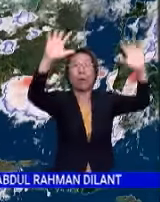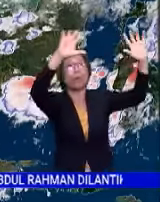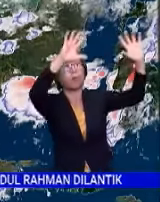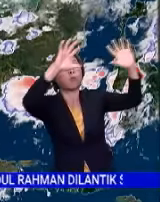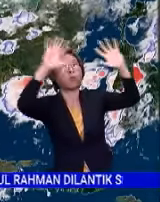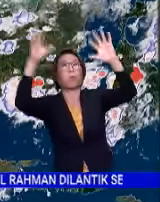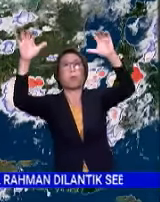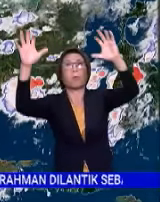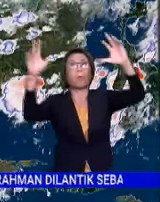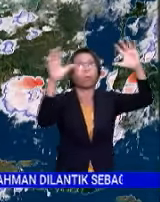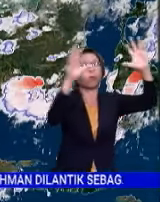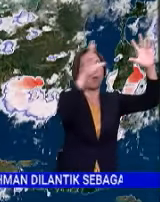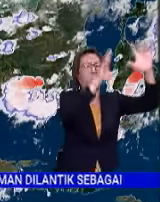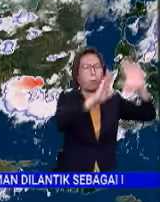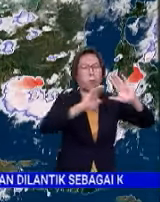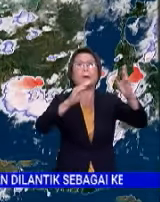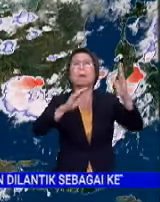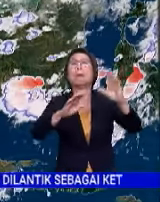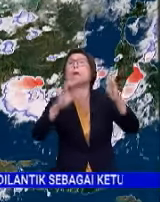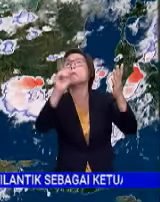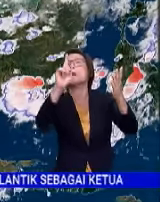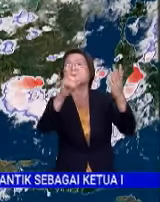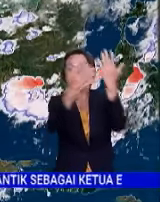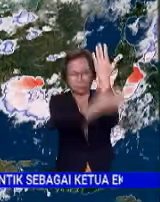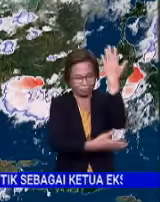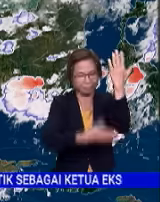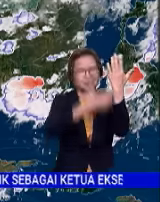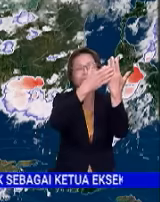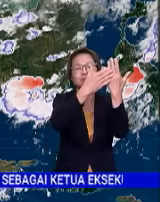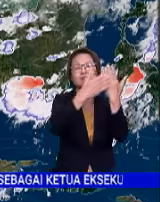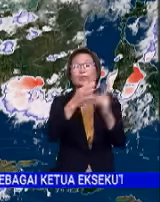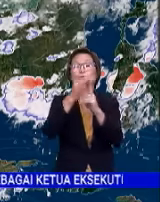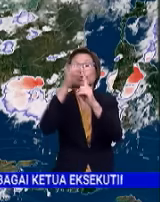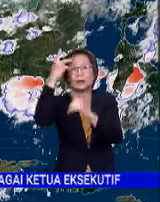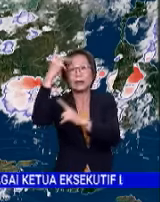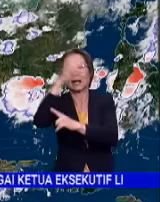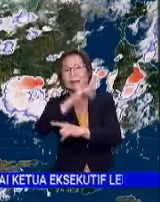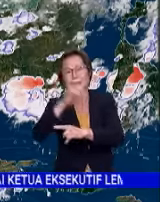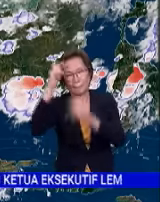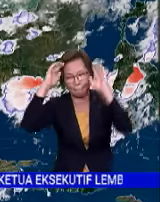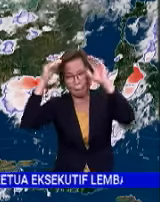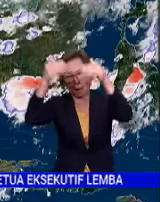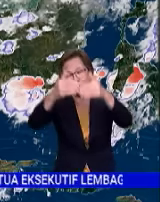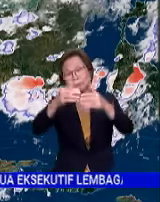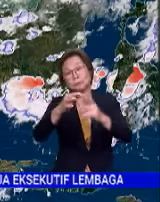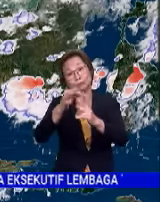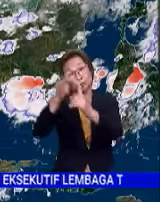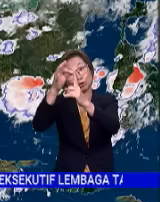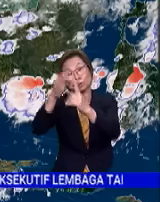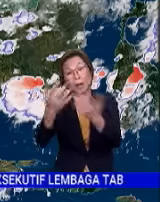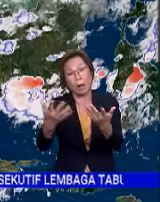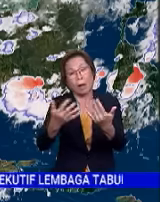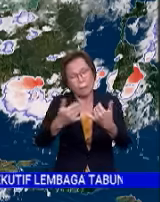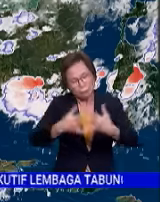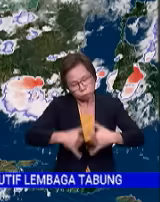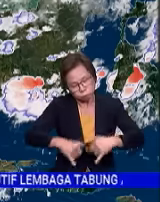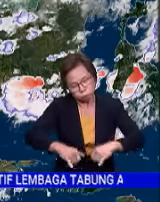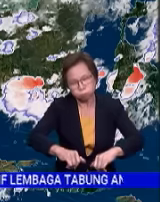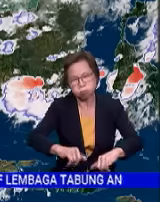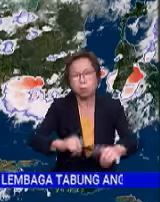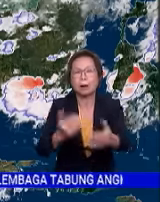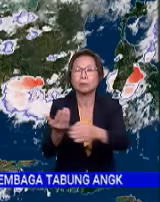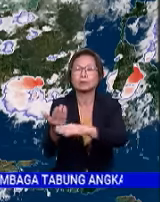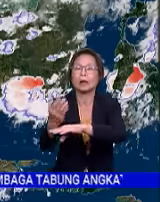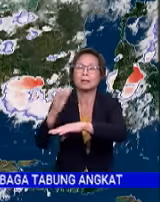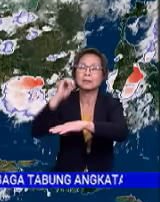menumpu di sekitar negeri-negeri di Semenanjung, khususnya di negeri Kelantan dan juga negeri Pahang. Dan keadaan ini dijangka berterusan sehingga